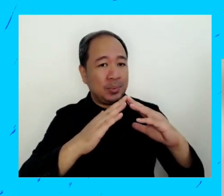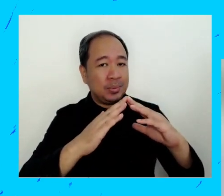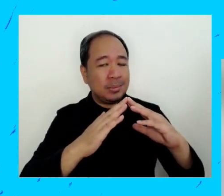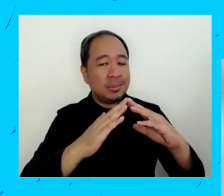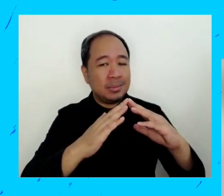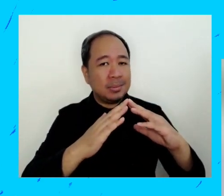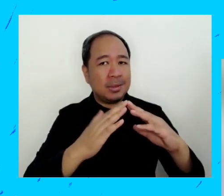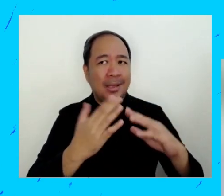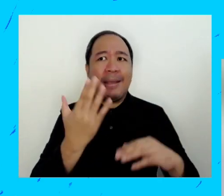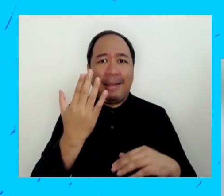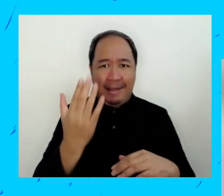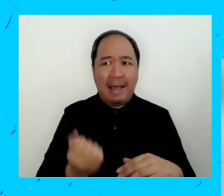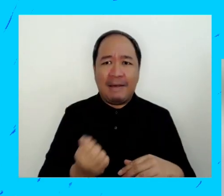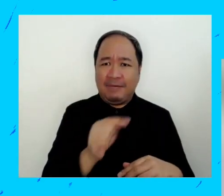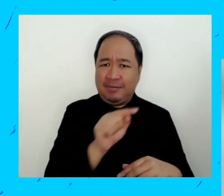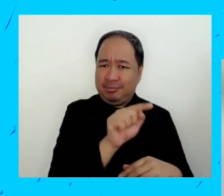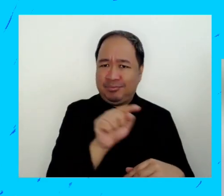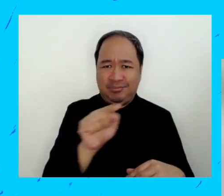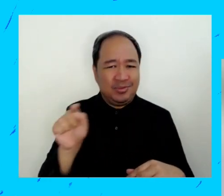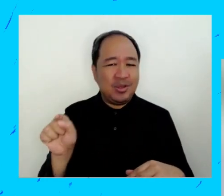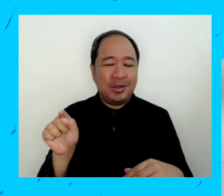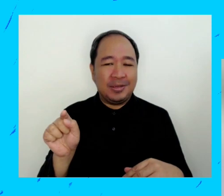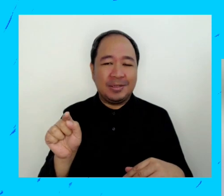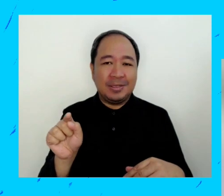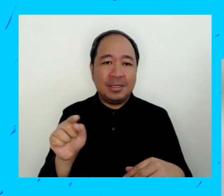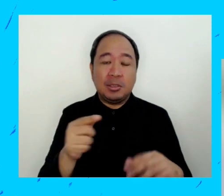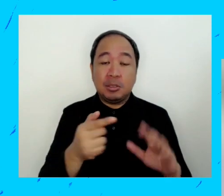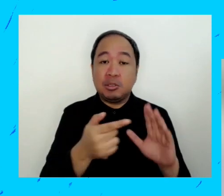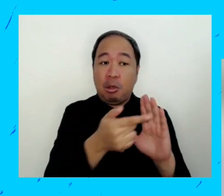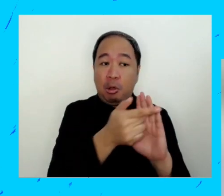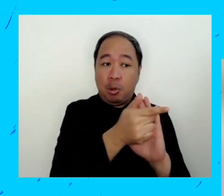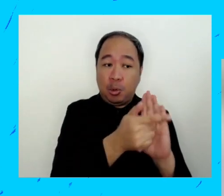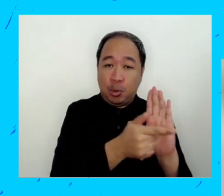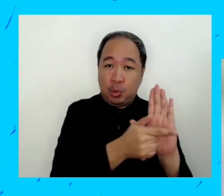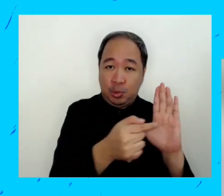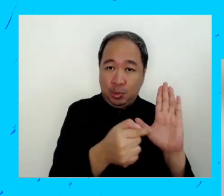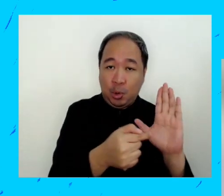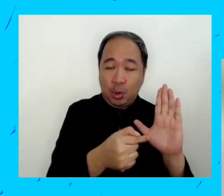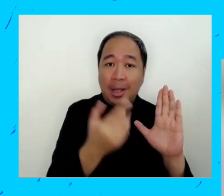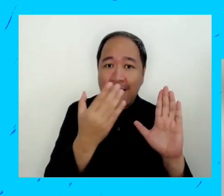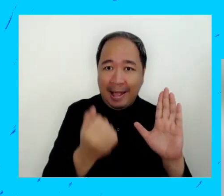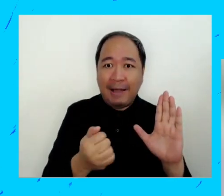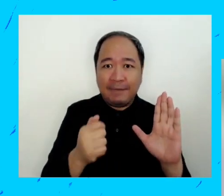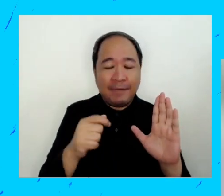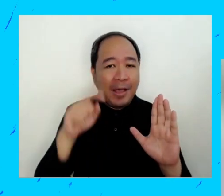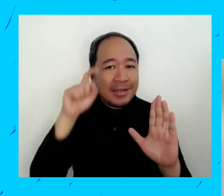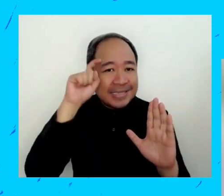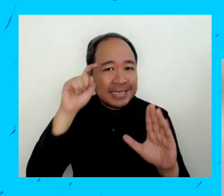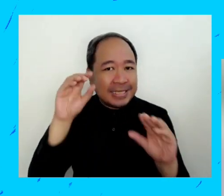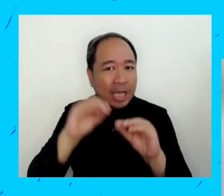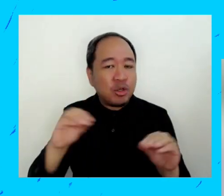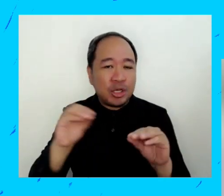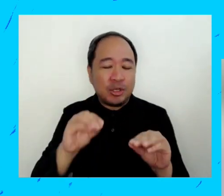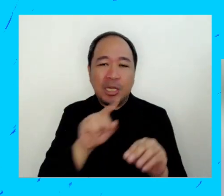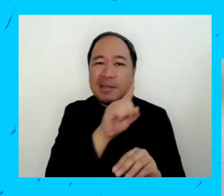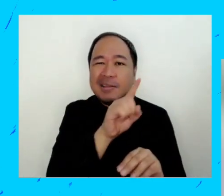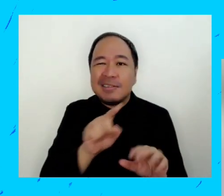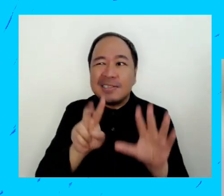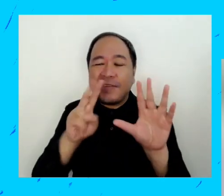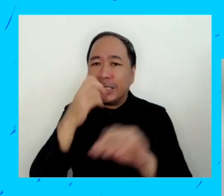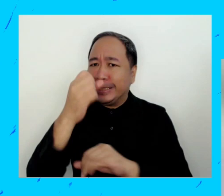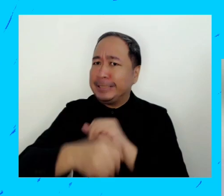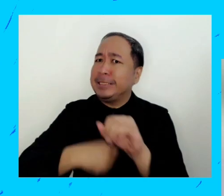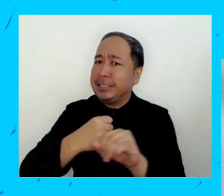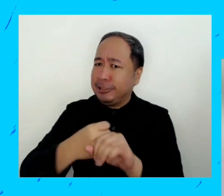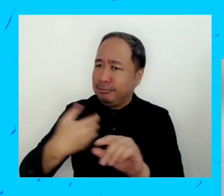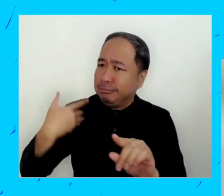quoique nous ayons une loi à propos de l'éducation sexuelle à partir déjà